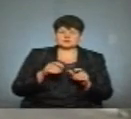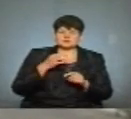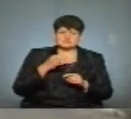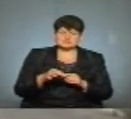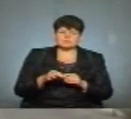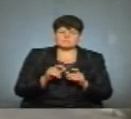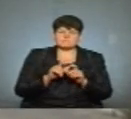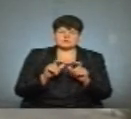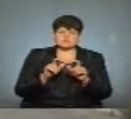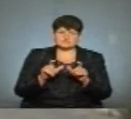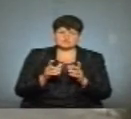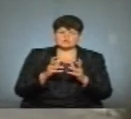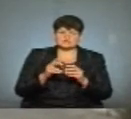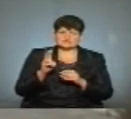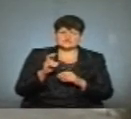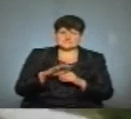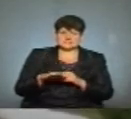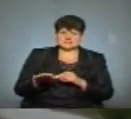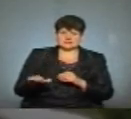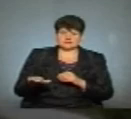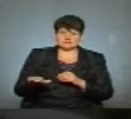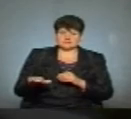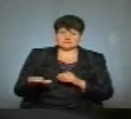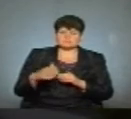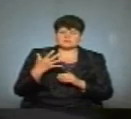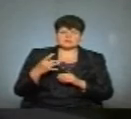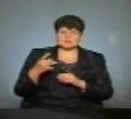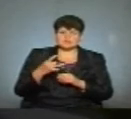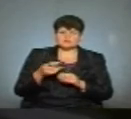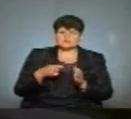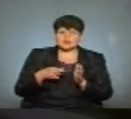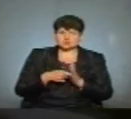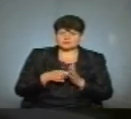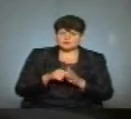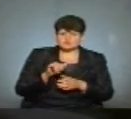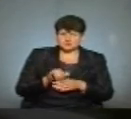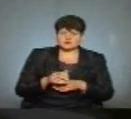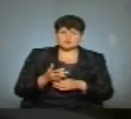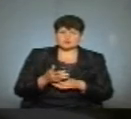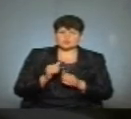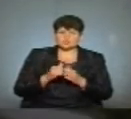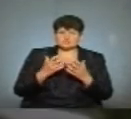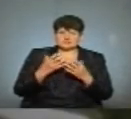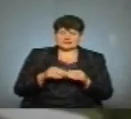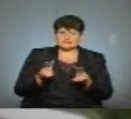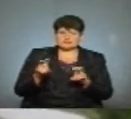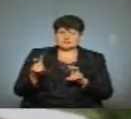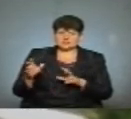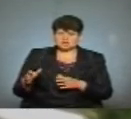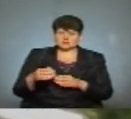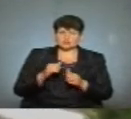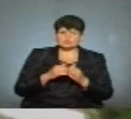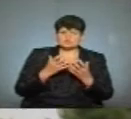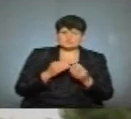пансіонат «Лісова пісня» розрахований на 200 дітей. П'ятиразове харчування у нас, кожен день у нас тематичний, кожен день має